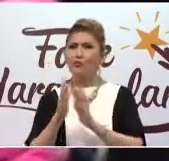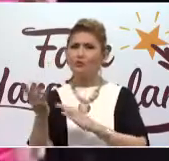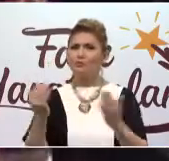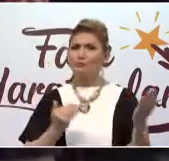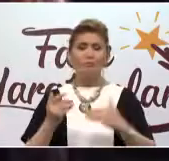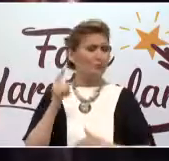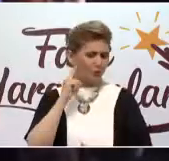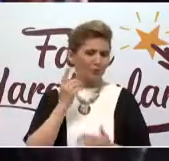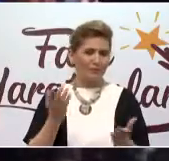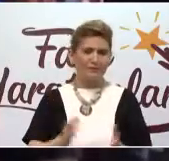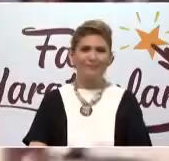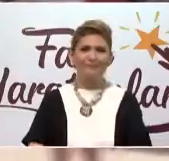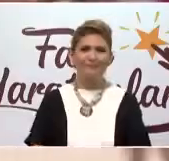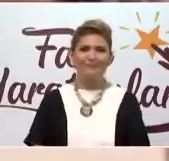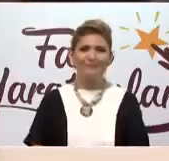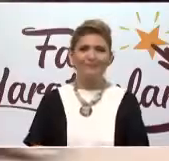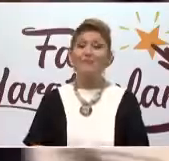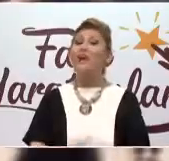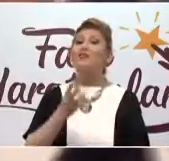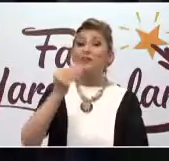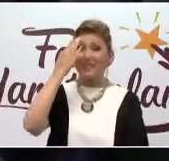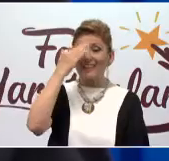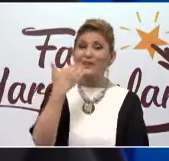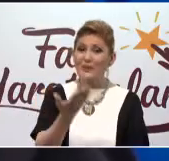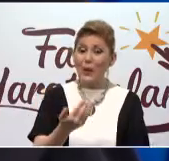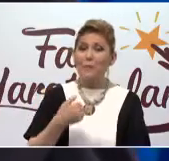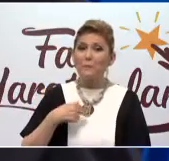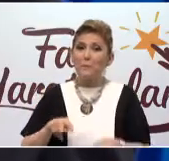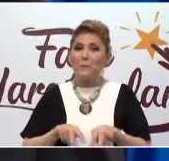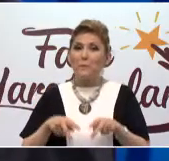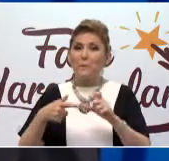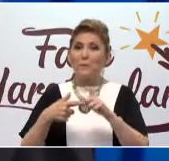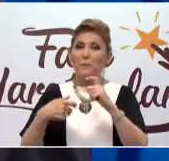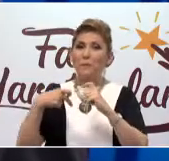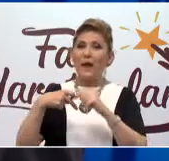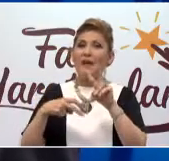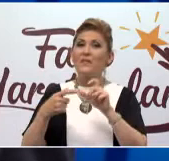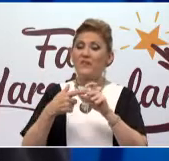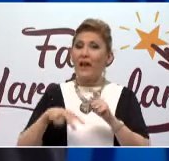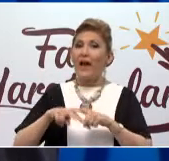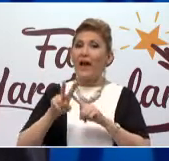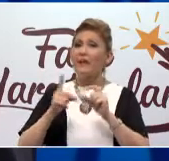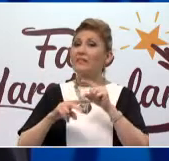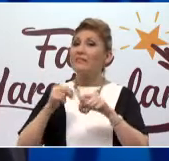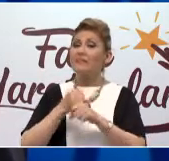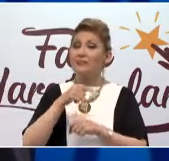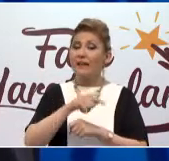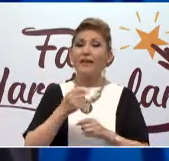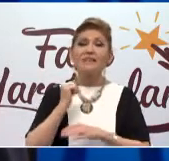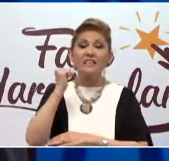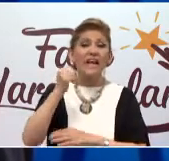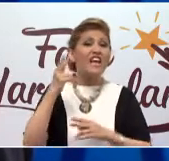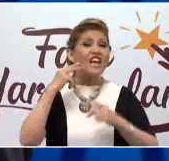sonra duyuyoruz. Evet. Çok teşekkür ederim. Ben Merve Aktağ'a önere geçeyim. Daha yaşanabilir kentler için şehrine ses